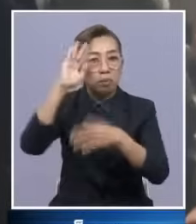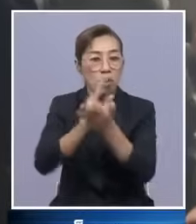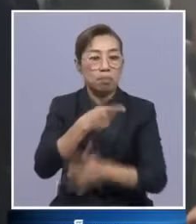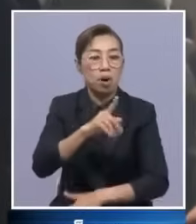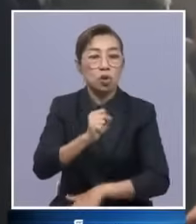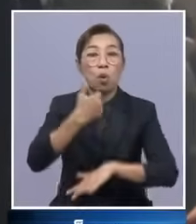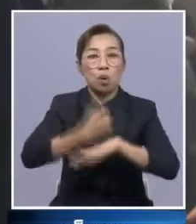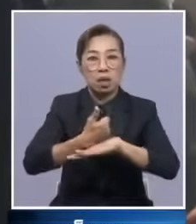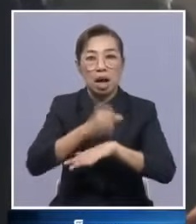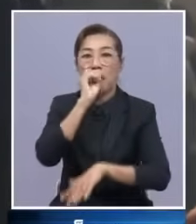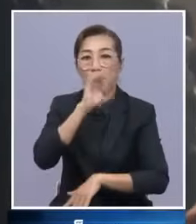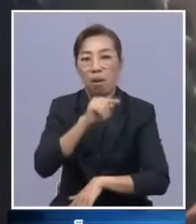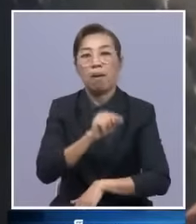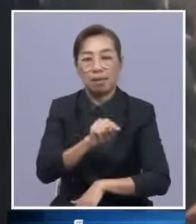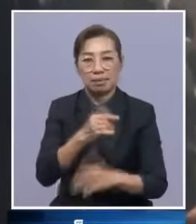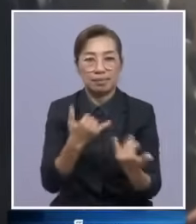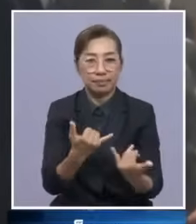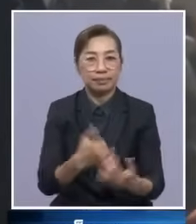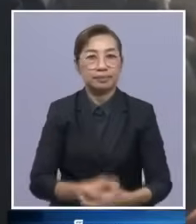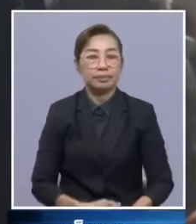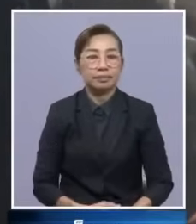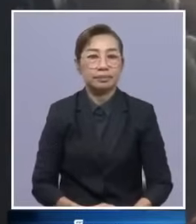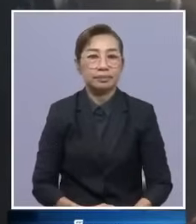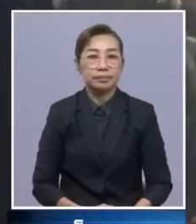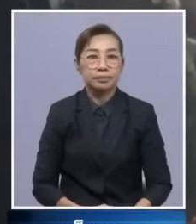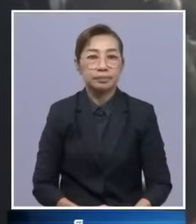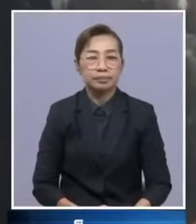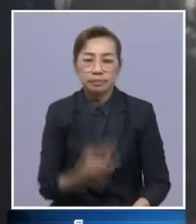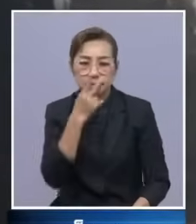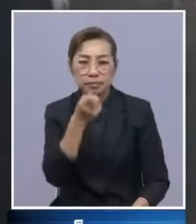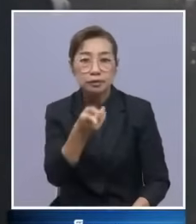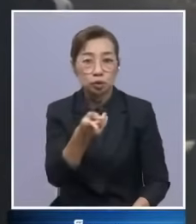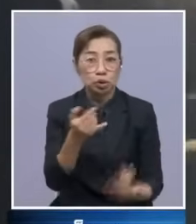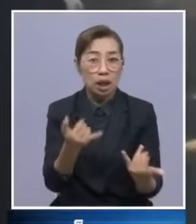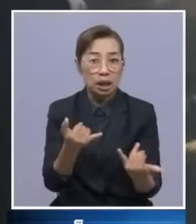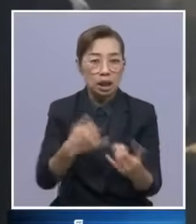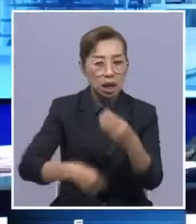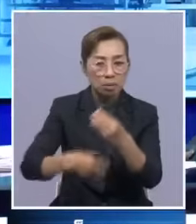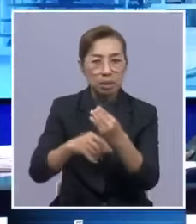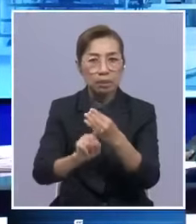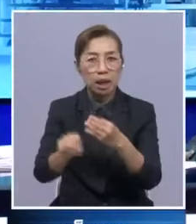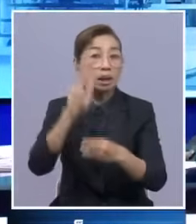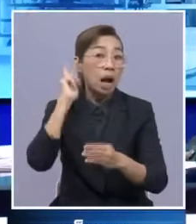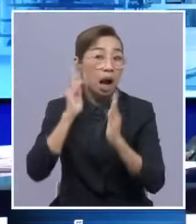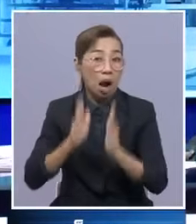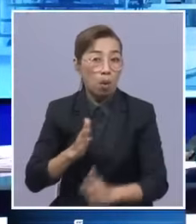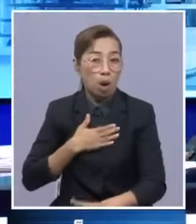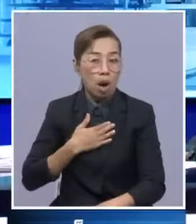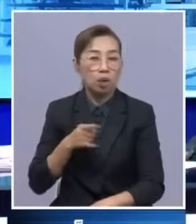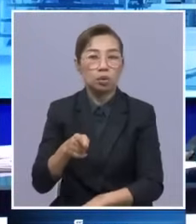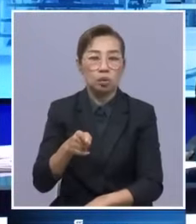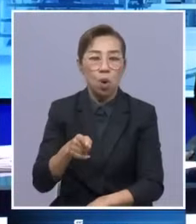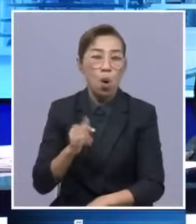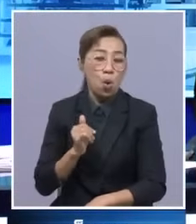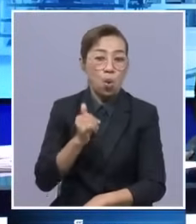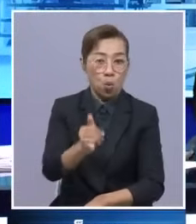พลตำรวจโทคีรีศักดิ์ตันติวณชัยเราไปติดตามความคืบหน้าเรื่องนี้คุณผู้ชมครับผู้สื่อข่าวของเราคุณอโนไทย